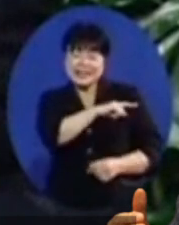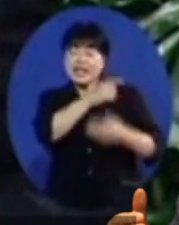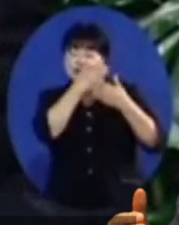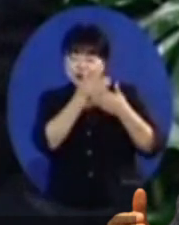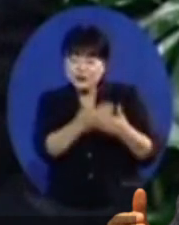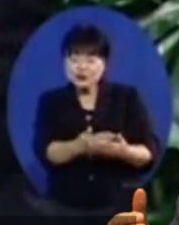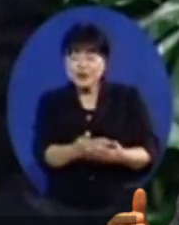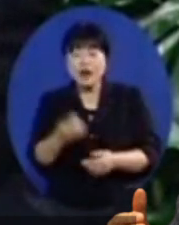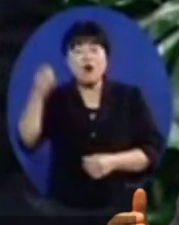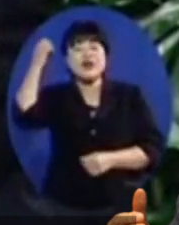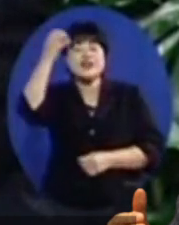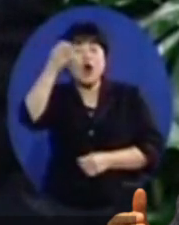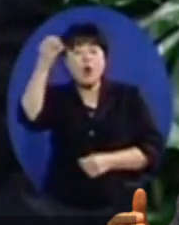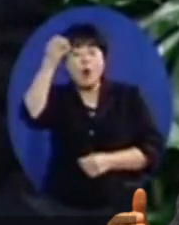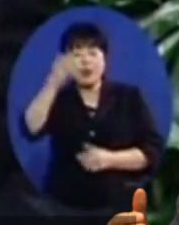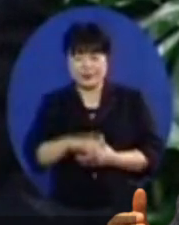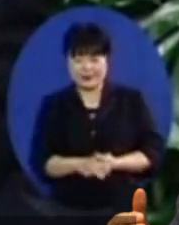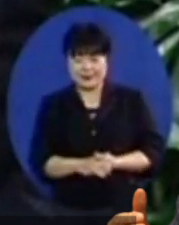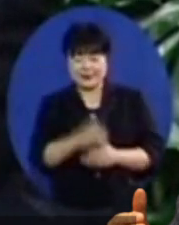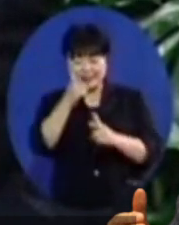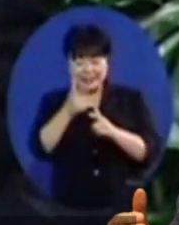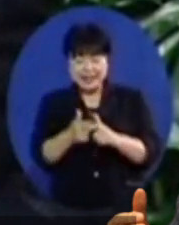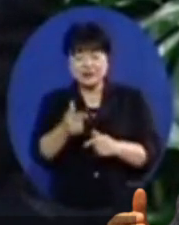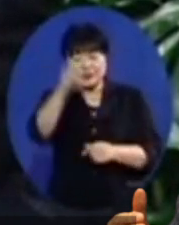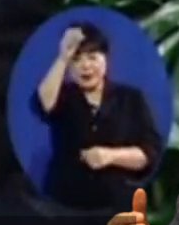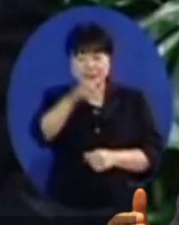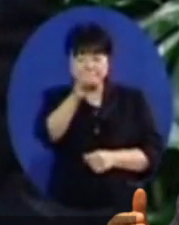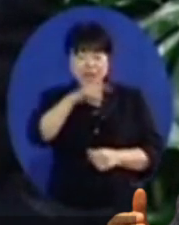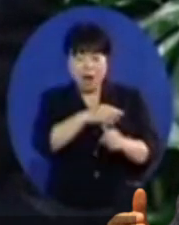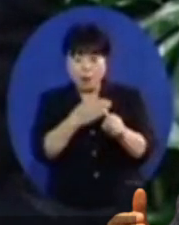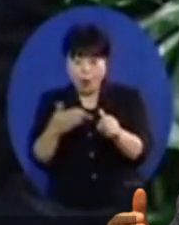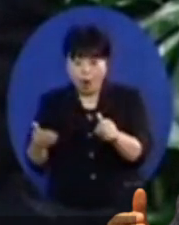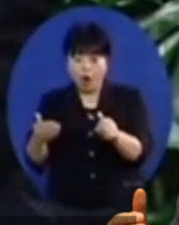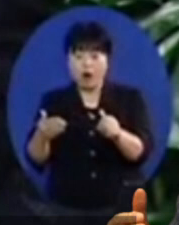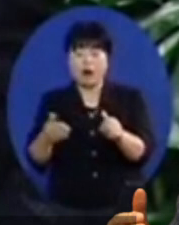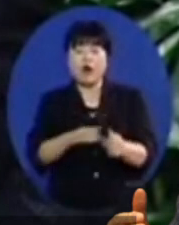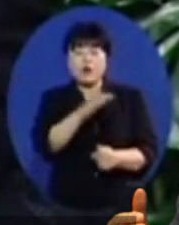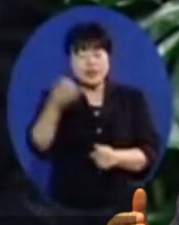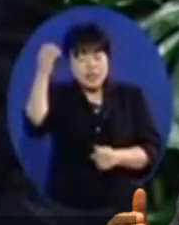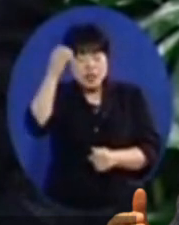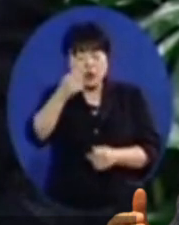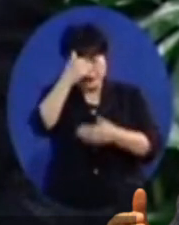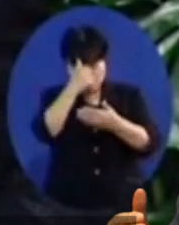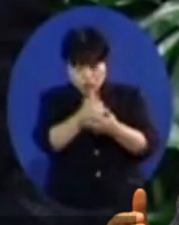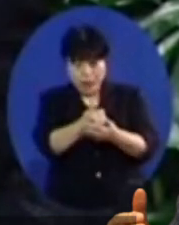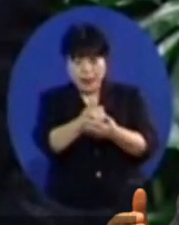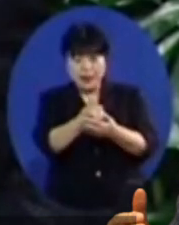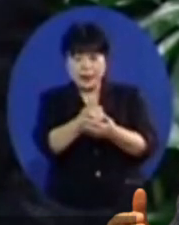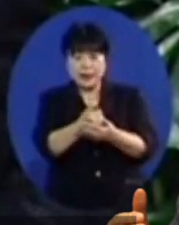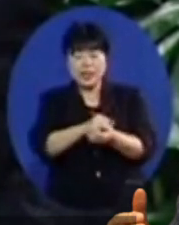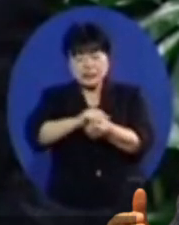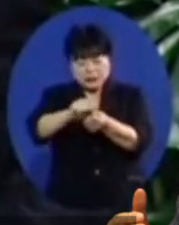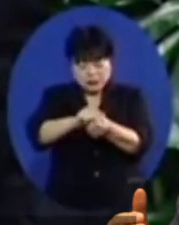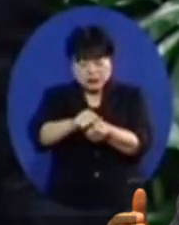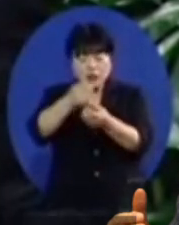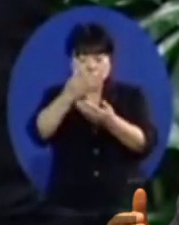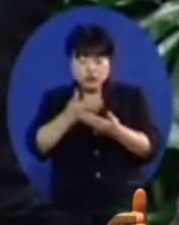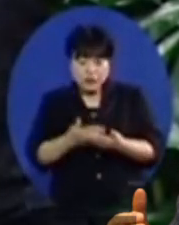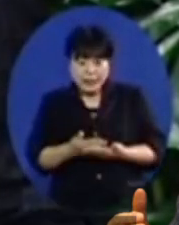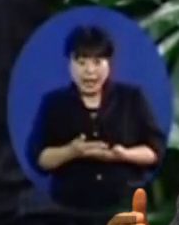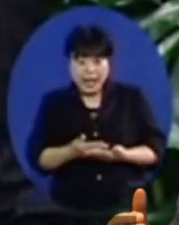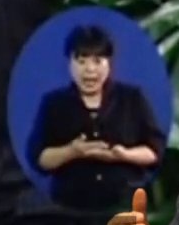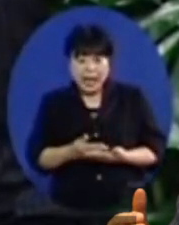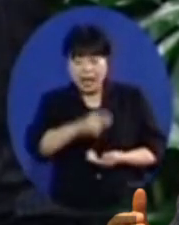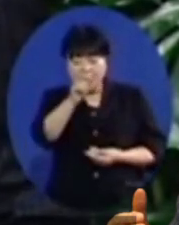것이 영혼인 것입니다. 예수님의 십자가 보배피로 우리 영혼의 죄를 다시 씻으셨다고